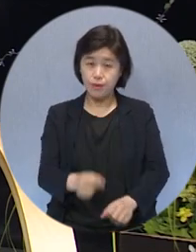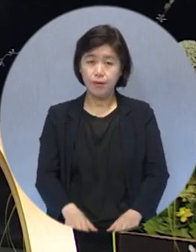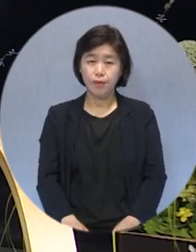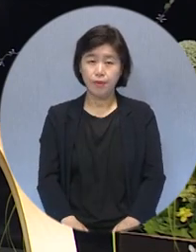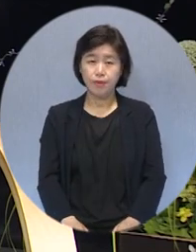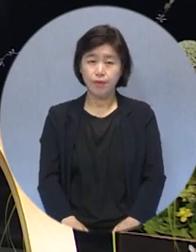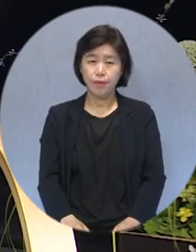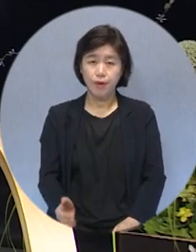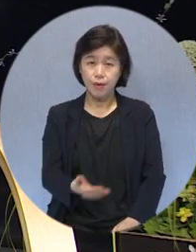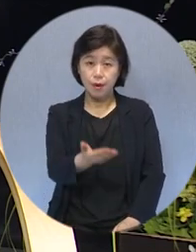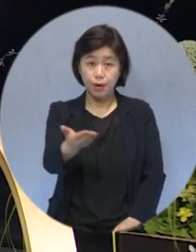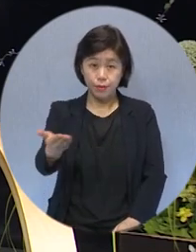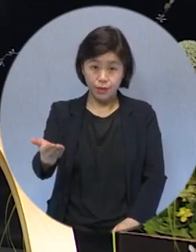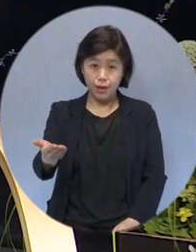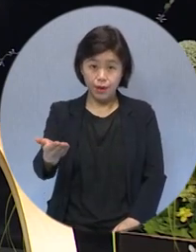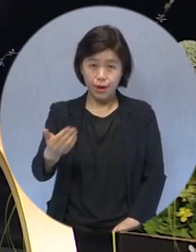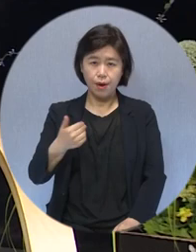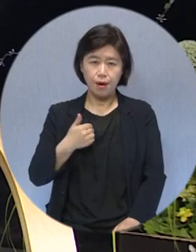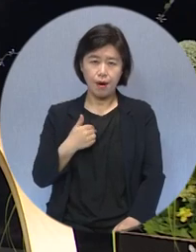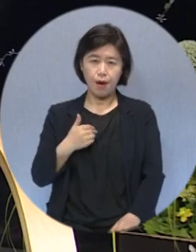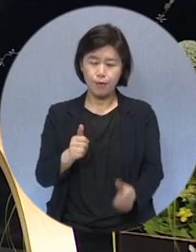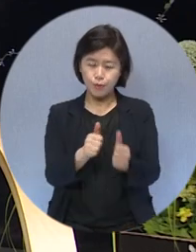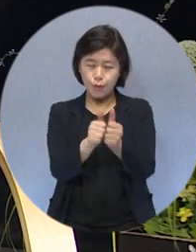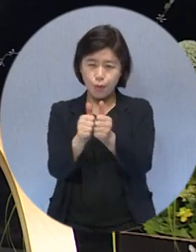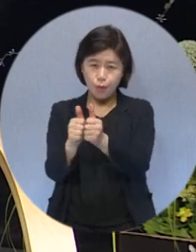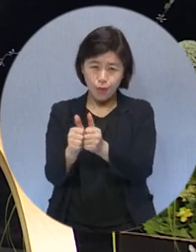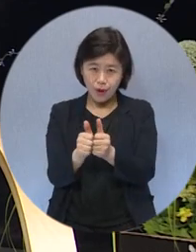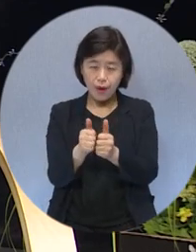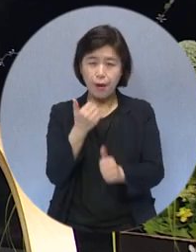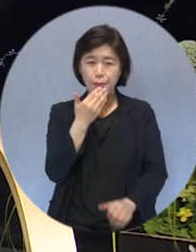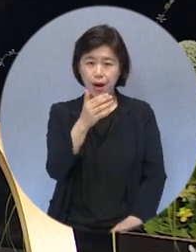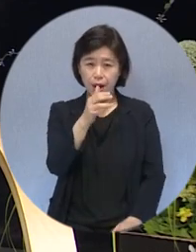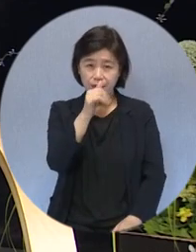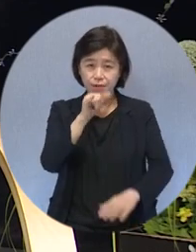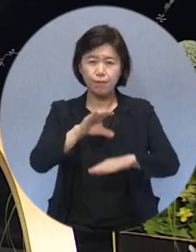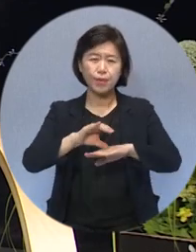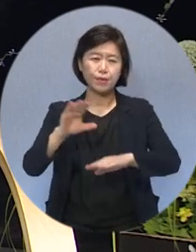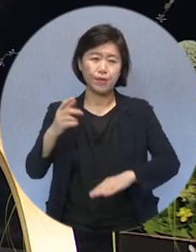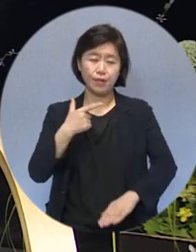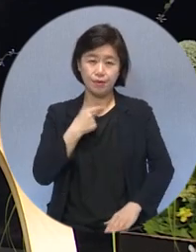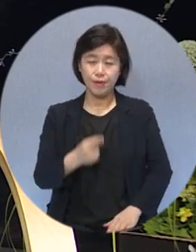시청자 여러분과 동행을 제고할 수 있는 콘텐츠 일을 바라고 있습니다.